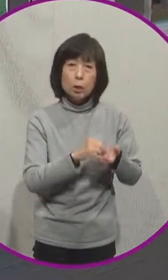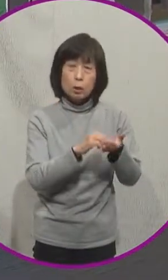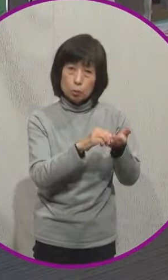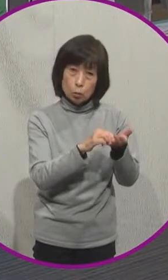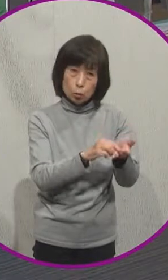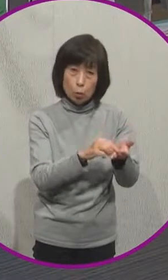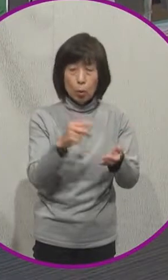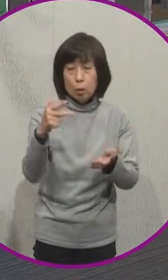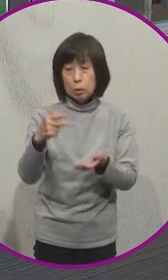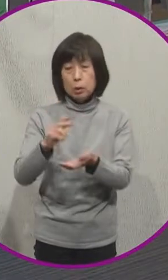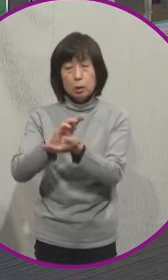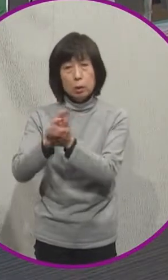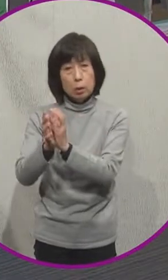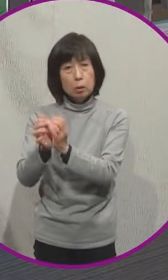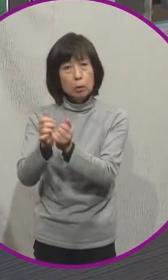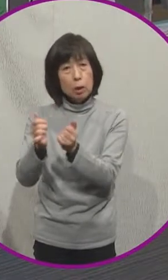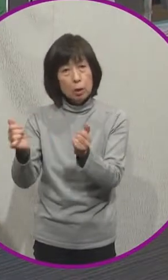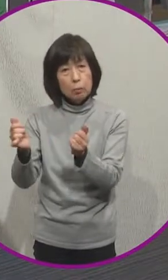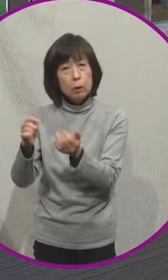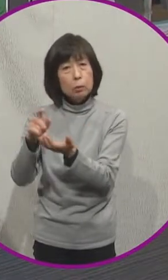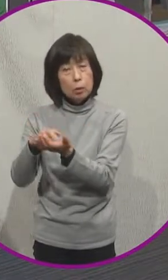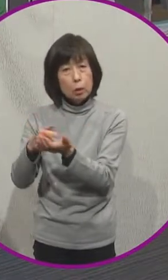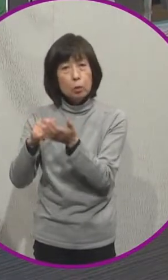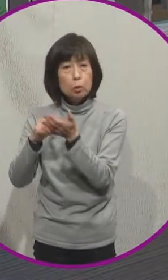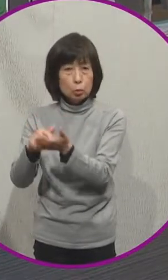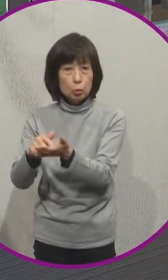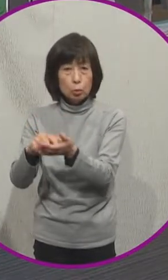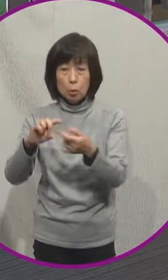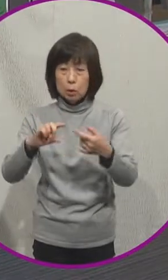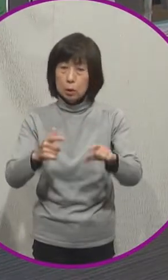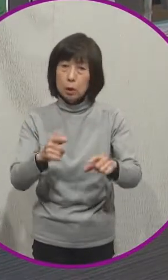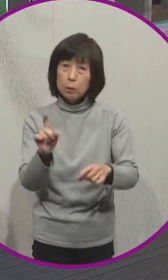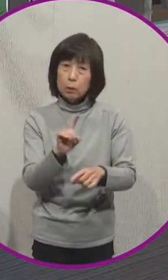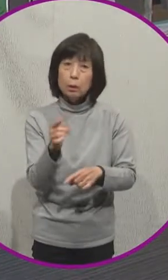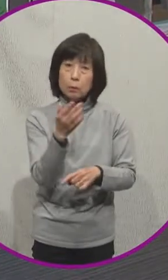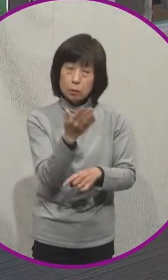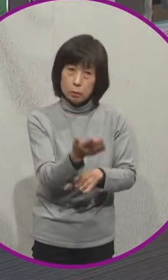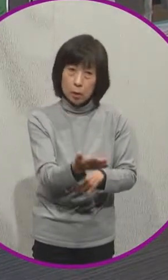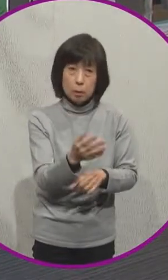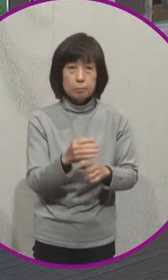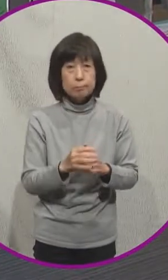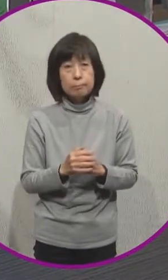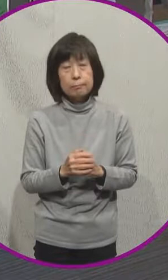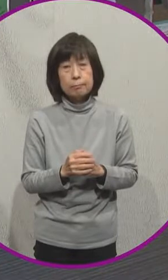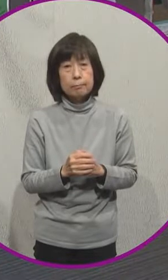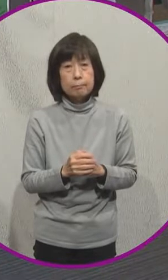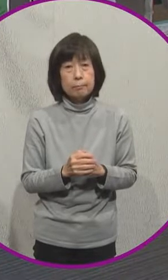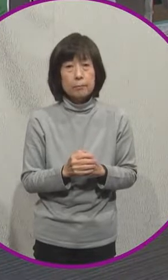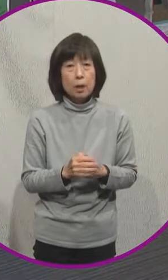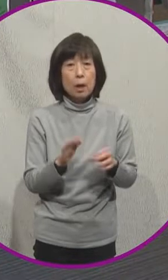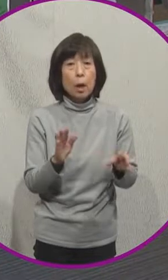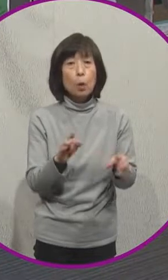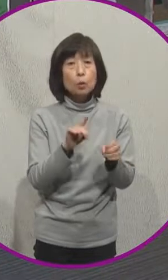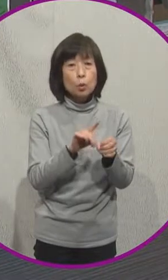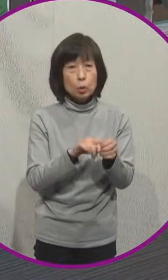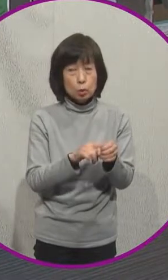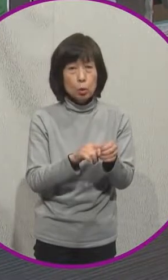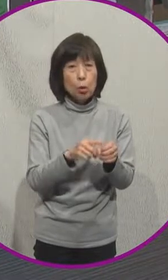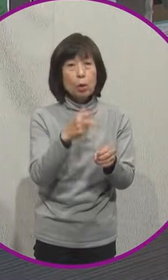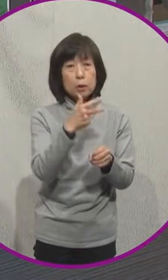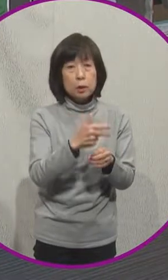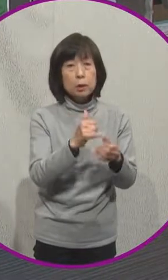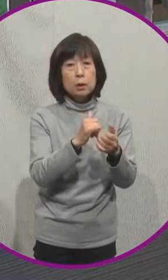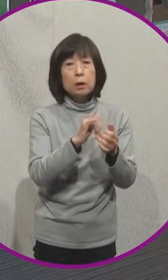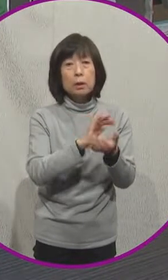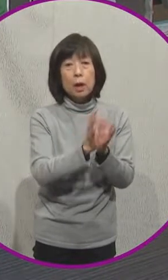県民税の申告と確定申告とでは何が違うんでしょう今年の市県民税の申告